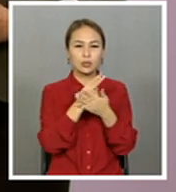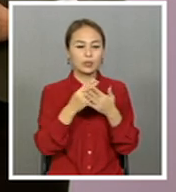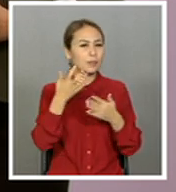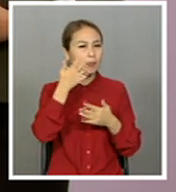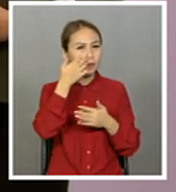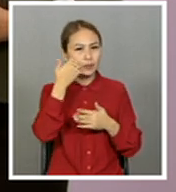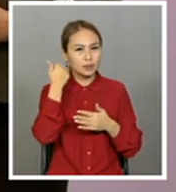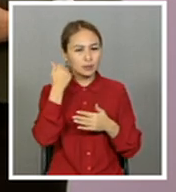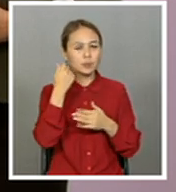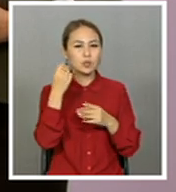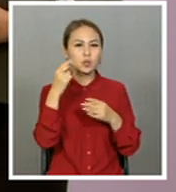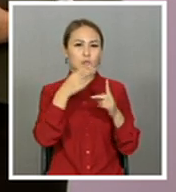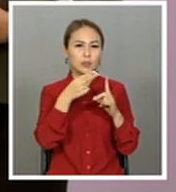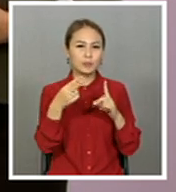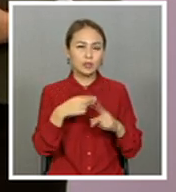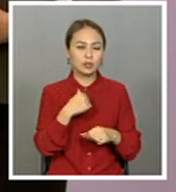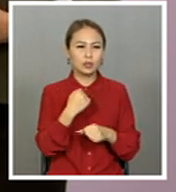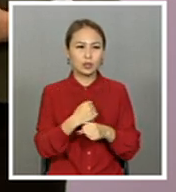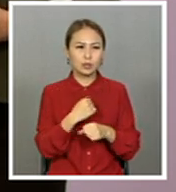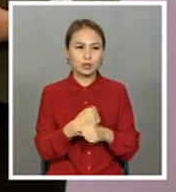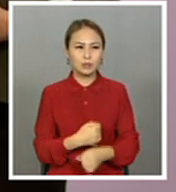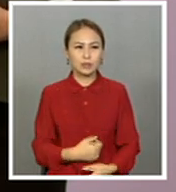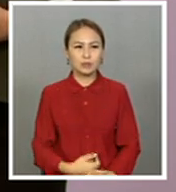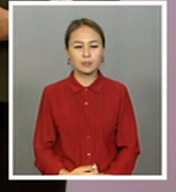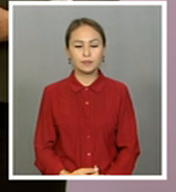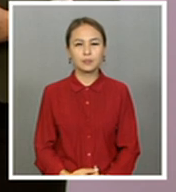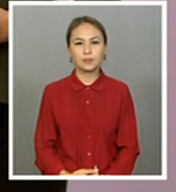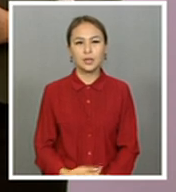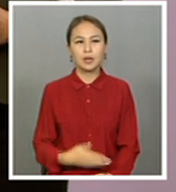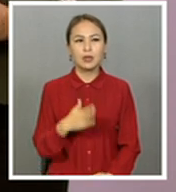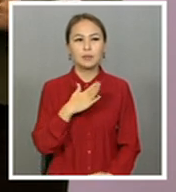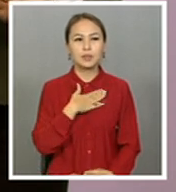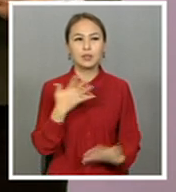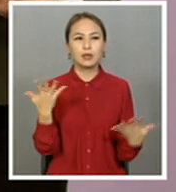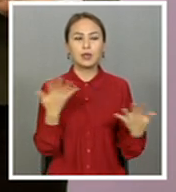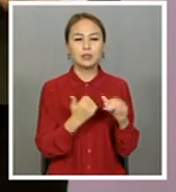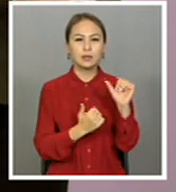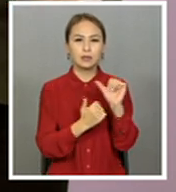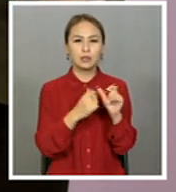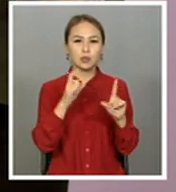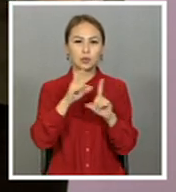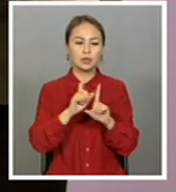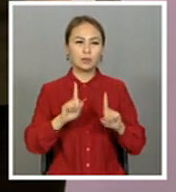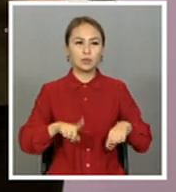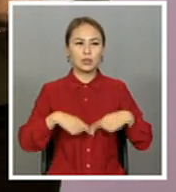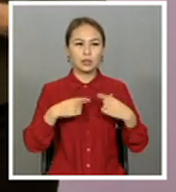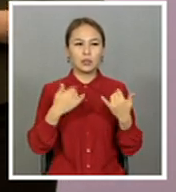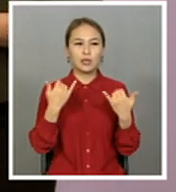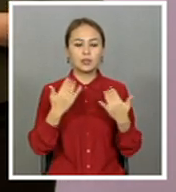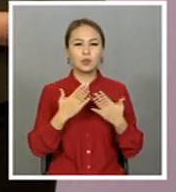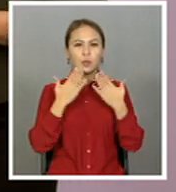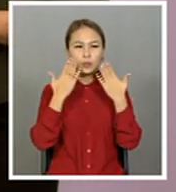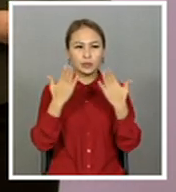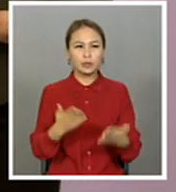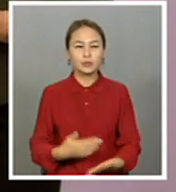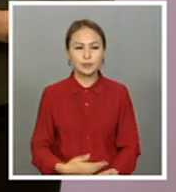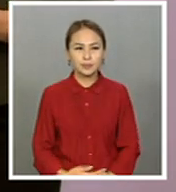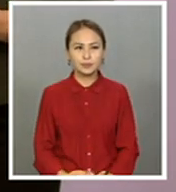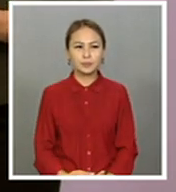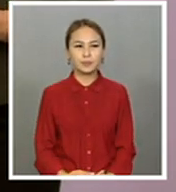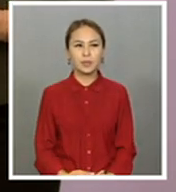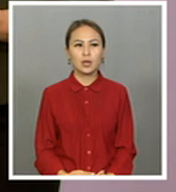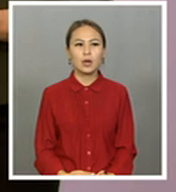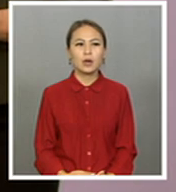пайдаланып, сөйлемдер құрастырамыз. Бізге қандай тірек сөздер берілді? Қазір соны оқиық.